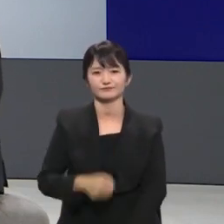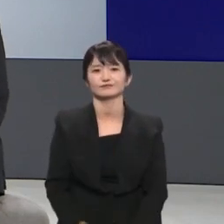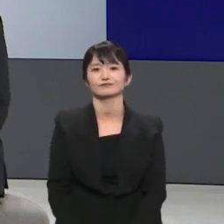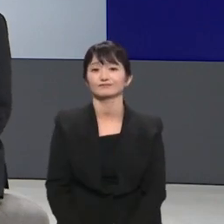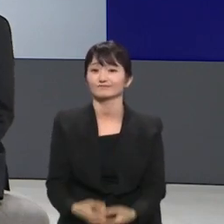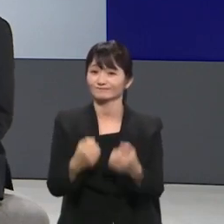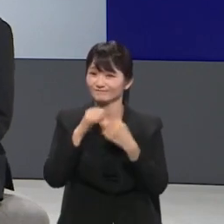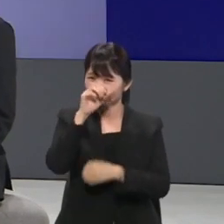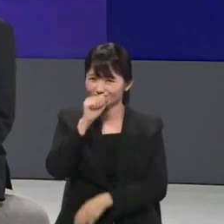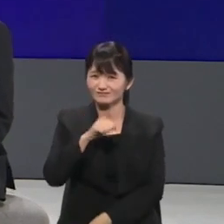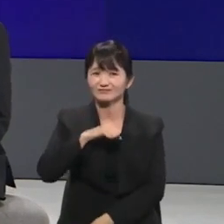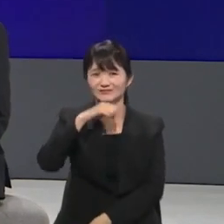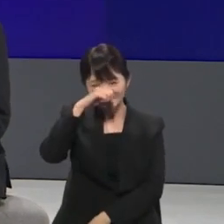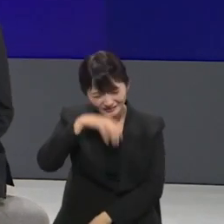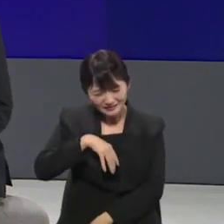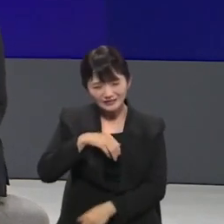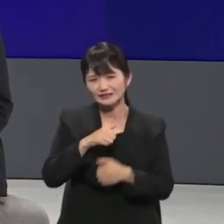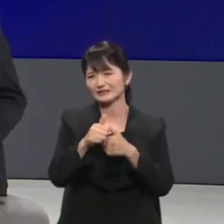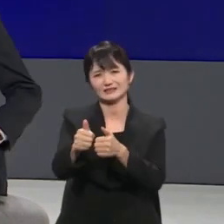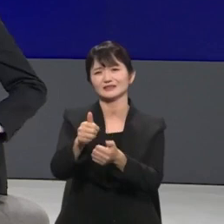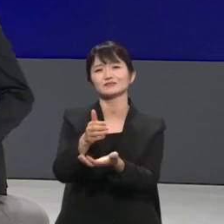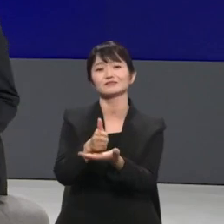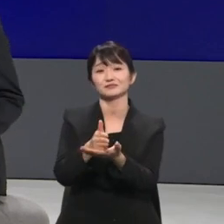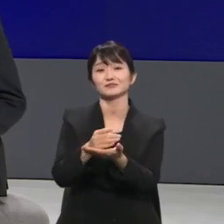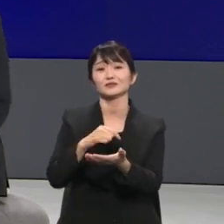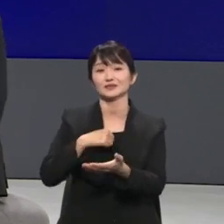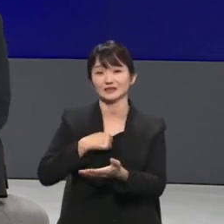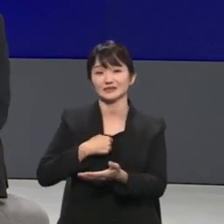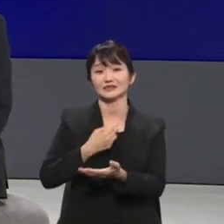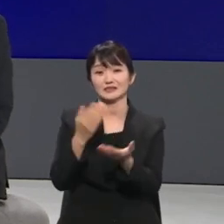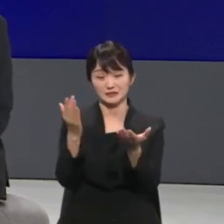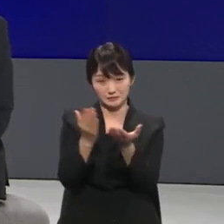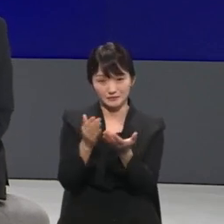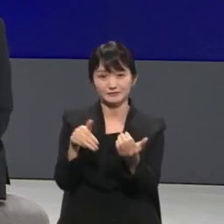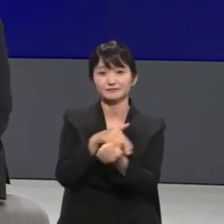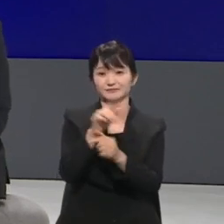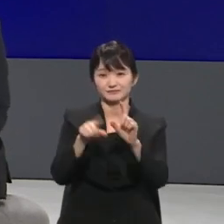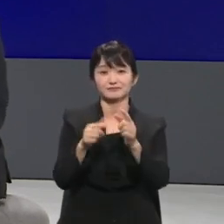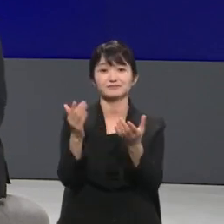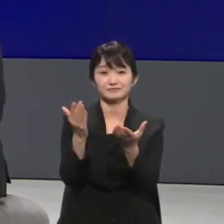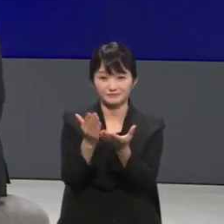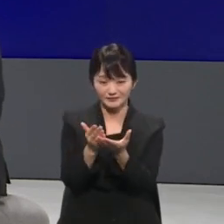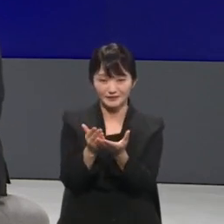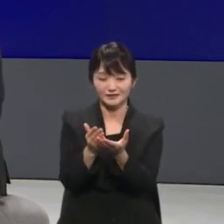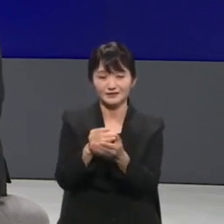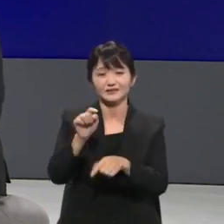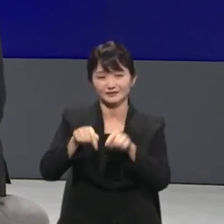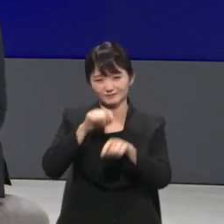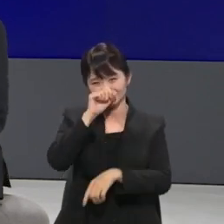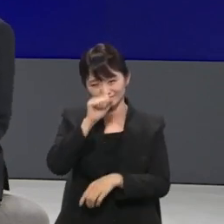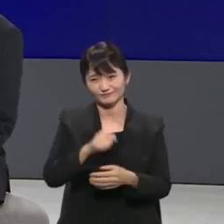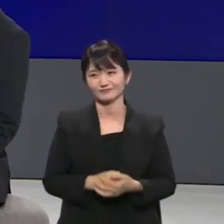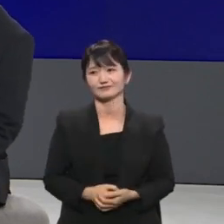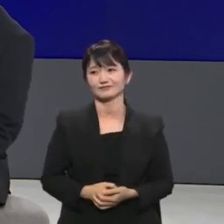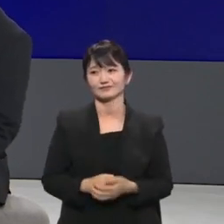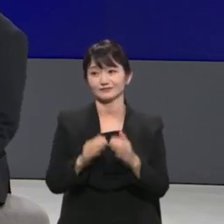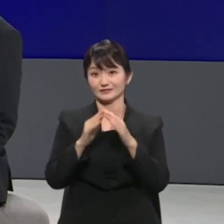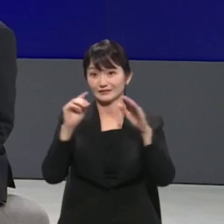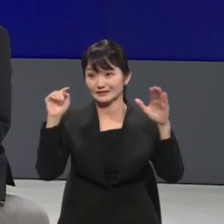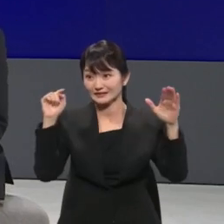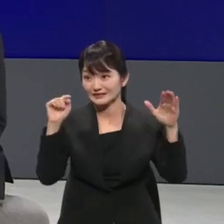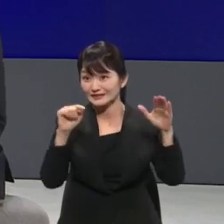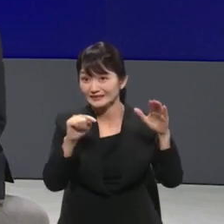건강에 좋다고 해서 무작정 따라할 수는 없으니까요. 본인에 맞게 또 상황에 맞게 하는 게 좋겠습니다. 집에 갈 때